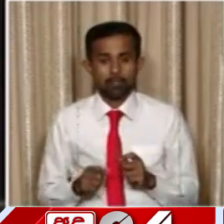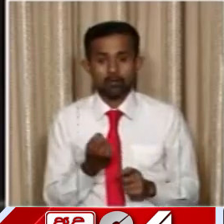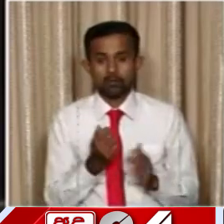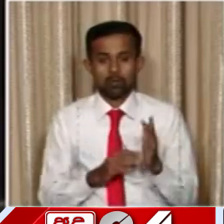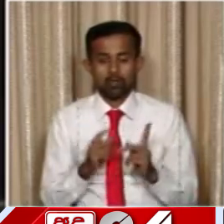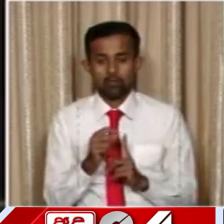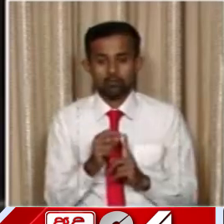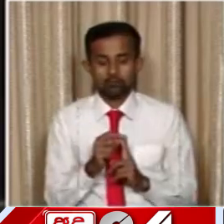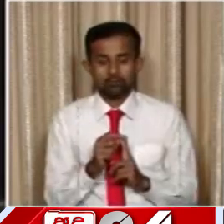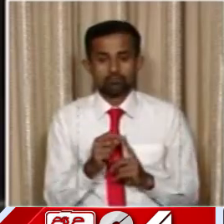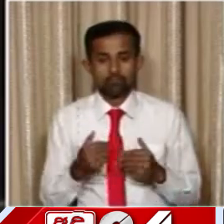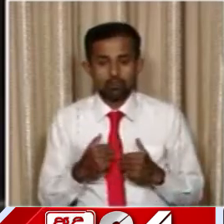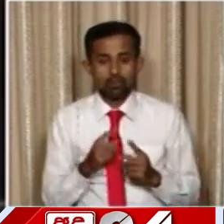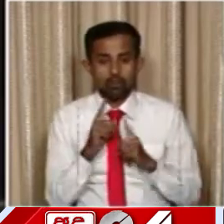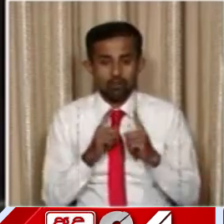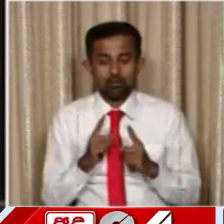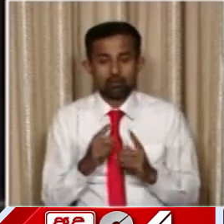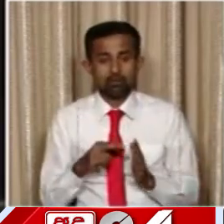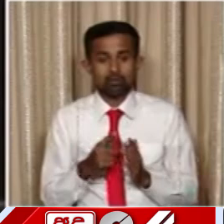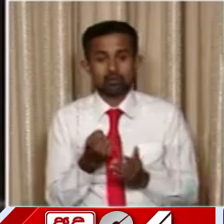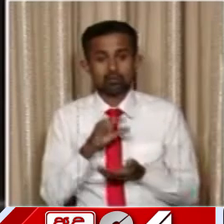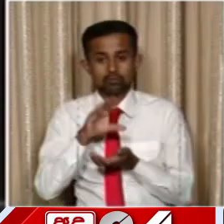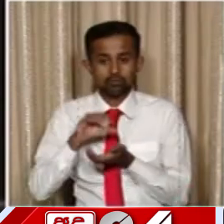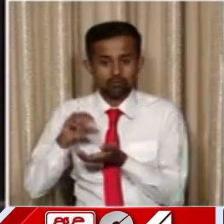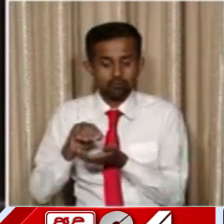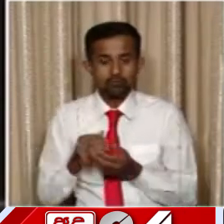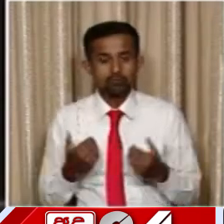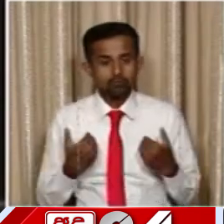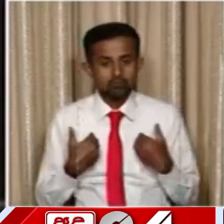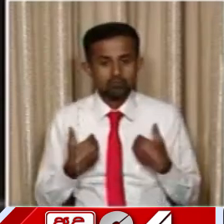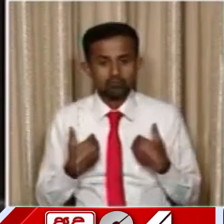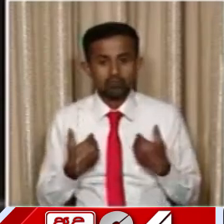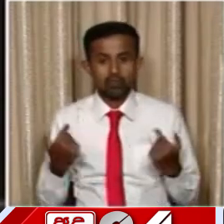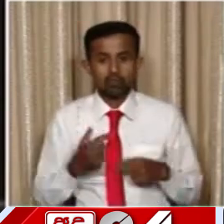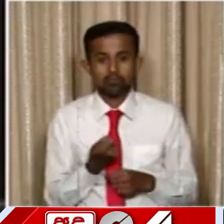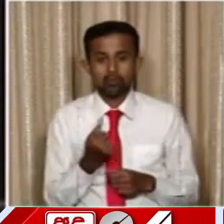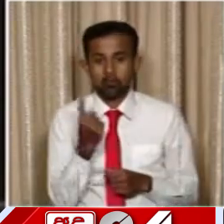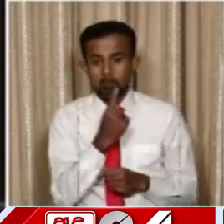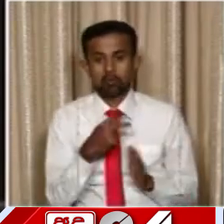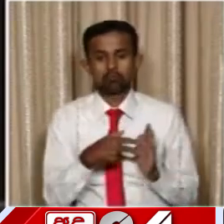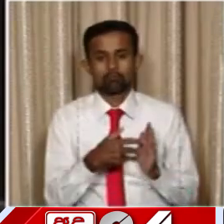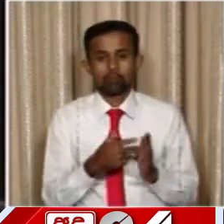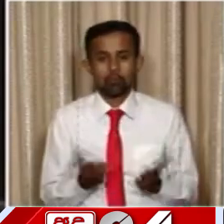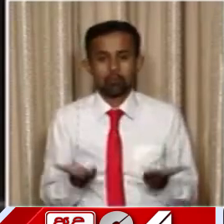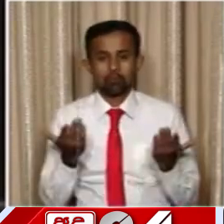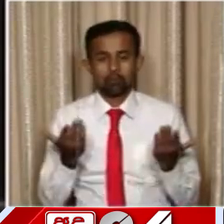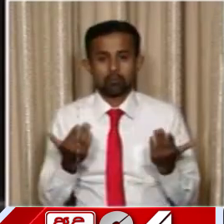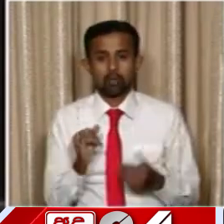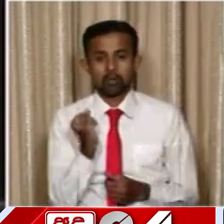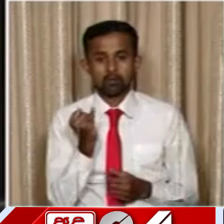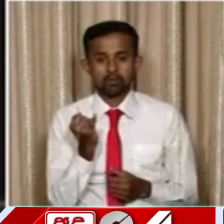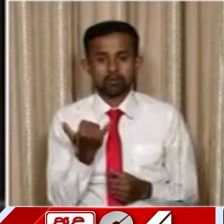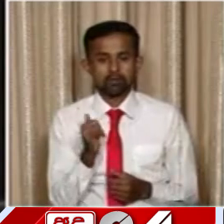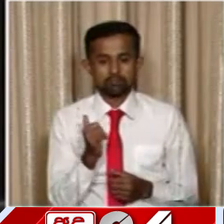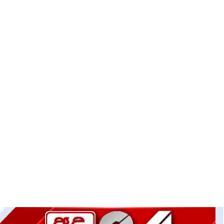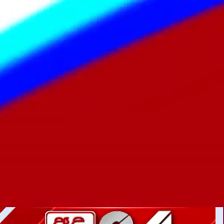අමාත්‍යාංශ අමාත්‍යවරු වේවා අපි කතා කළා මේ රටේ මුදල් ටික එකතු කරන්න උත්සාහ කරනවා. හැබැයි ආපු මුදලෙන් මේ පළවෙනි ව්‍යාපෘතියක් කරන්නවත් අපේ නිලධාරීන් සමහර